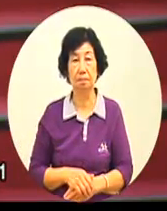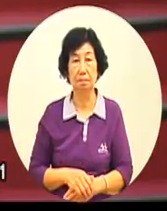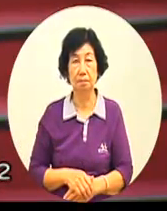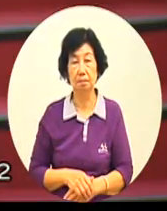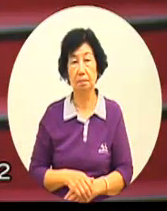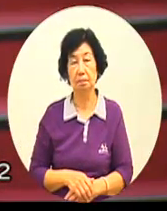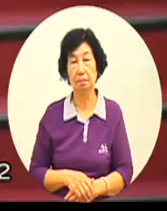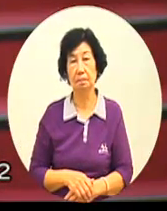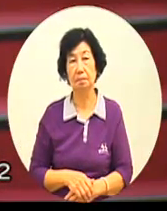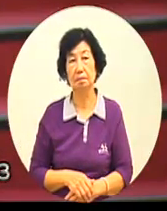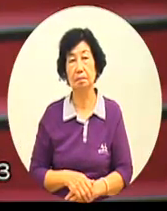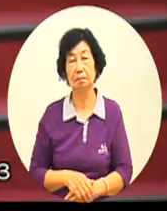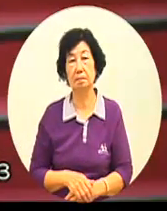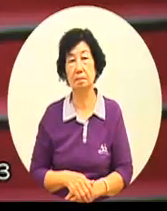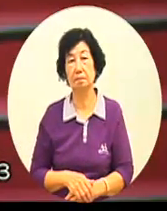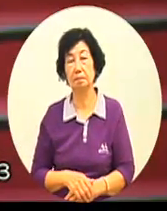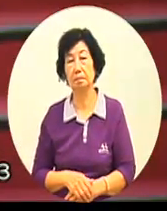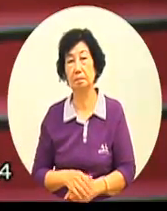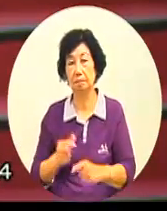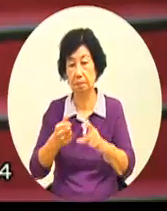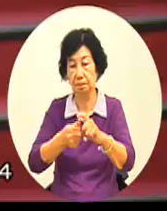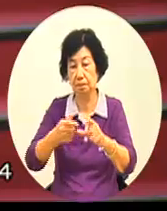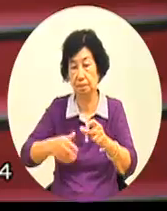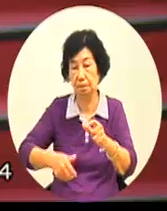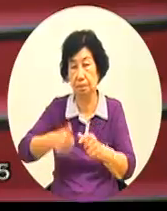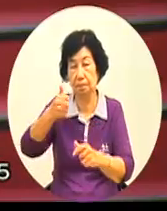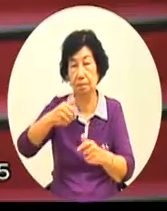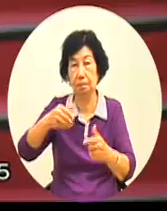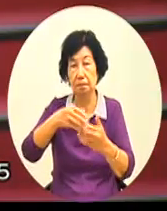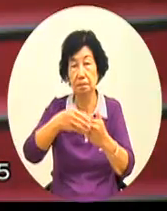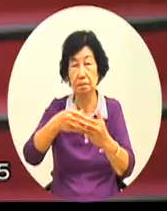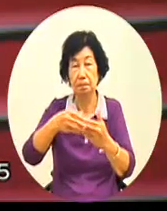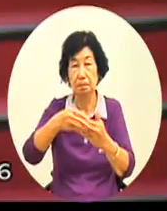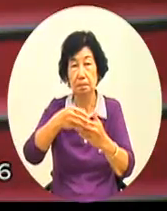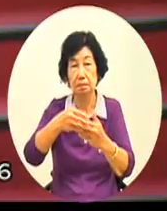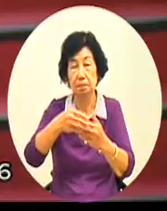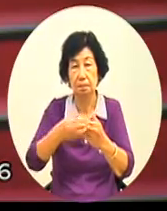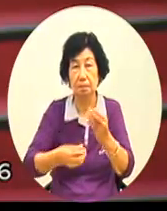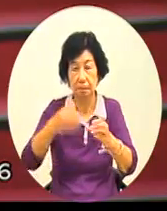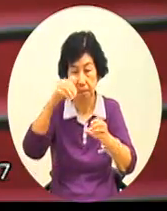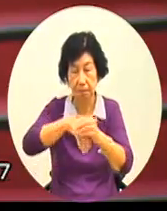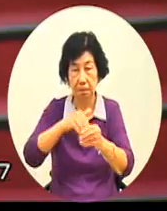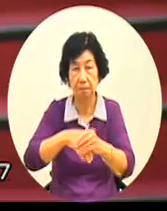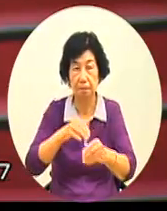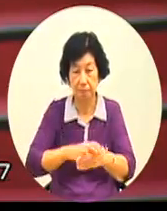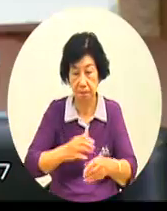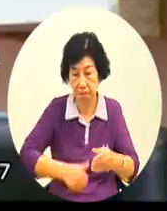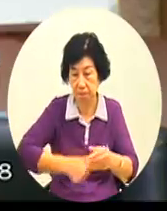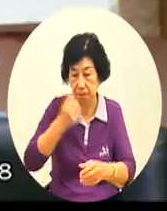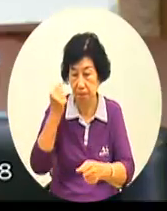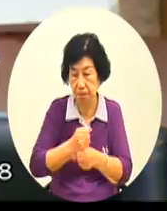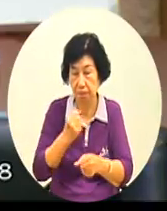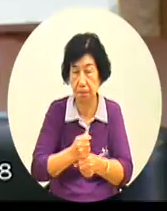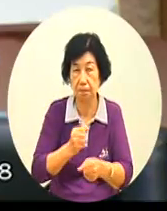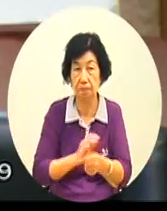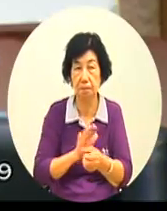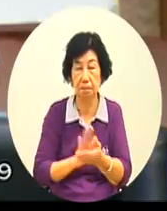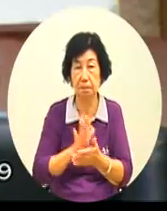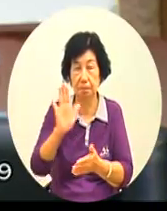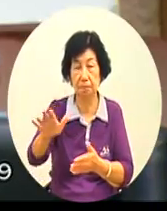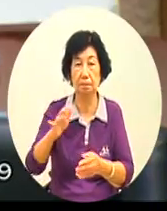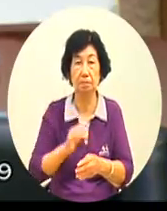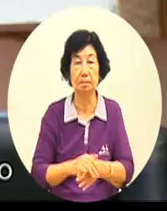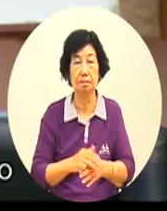又把区长的选举实施之后，民众对